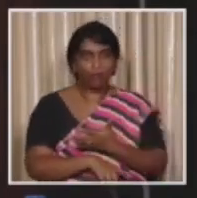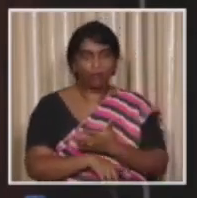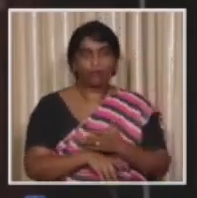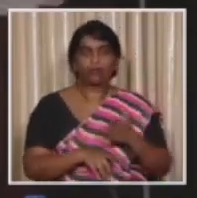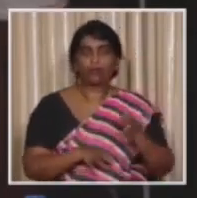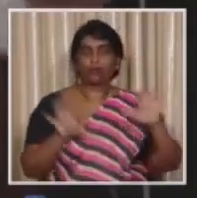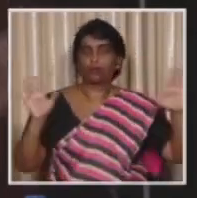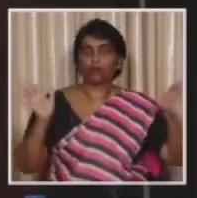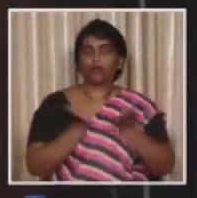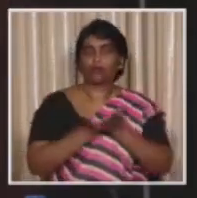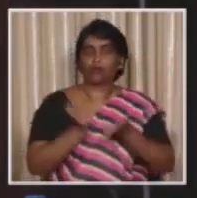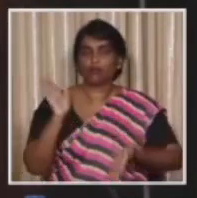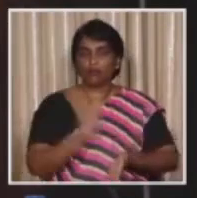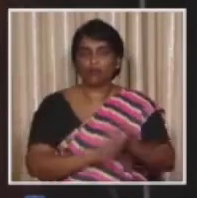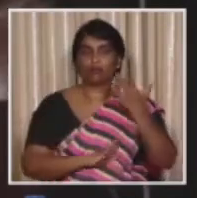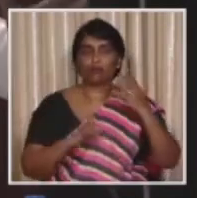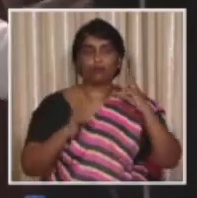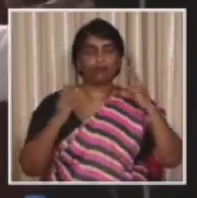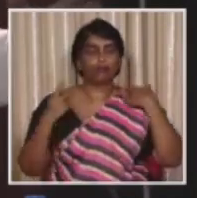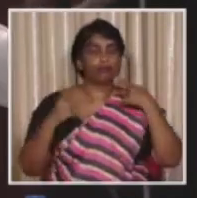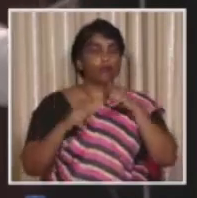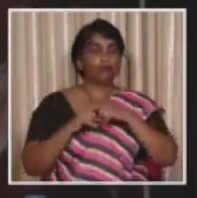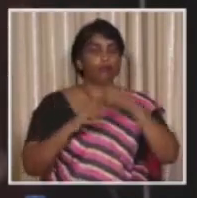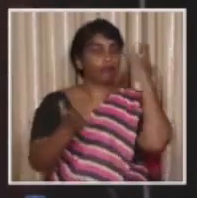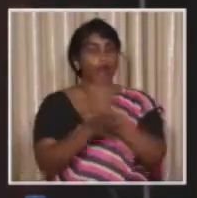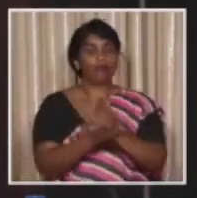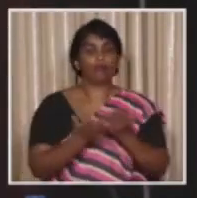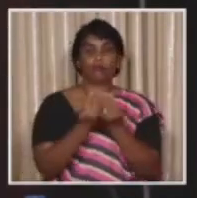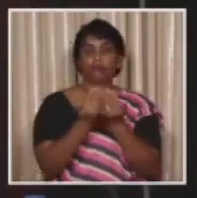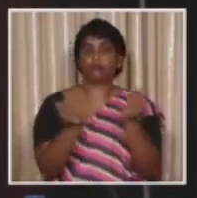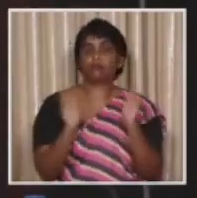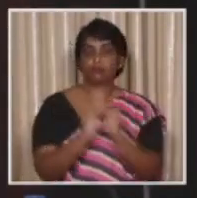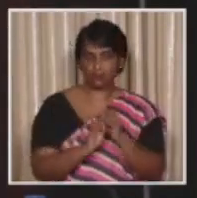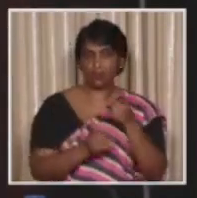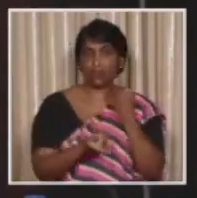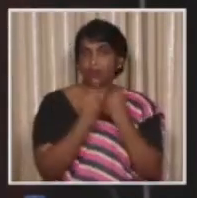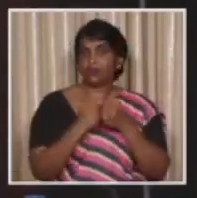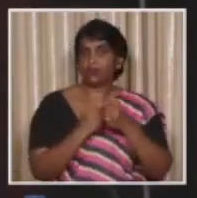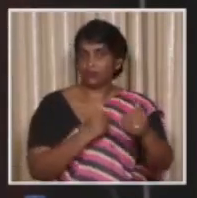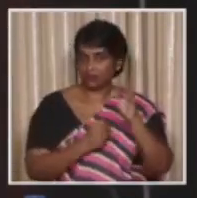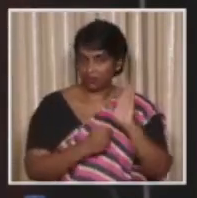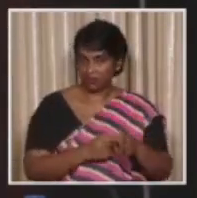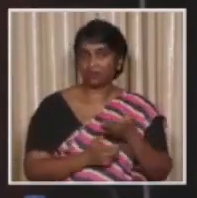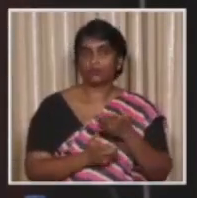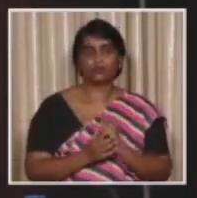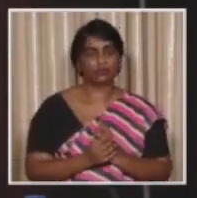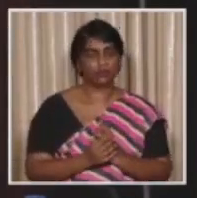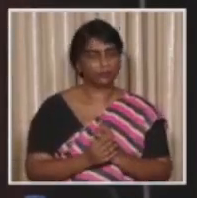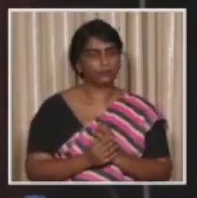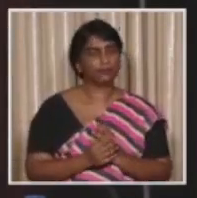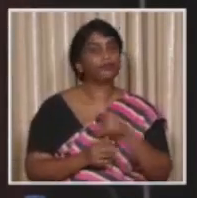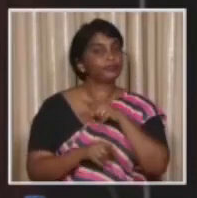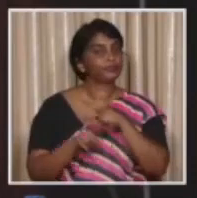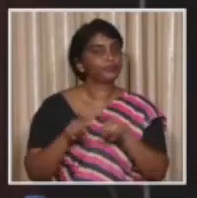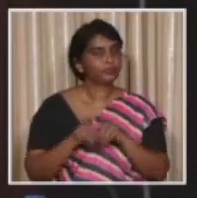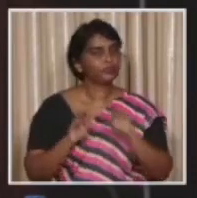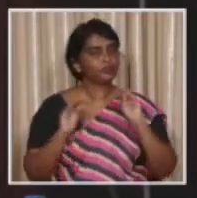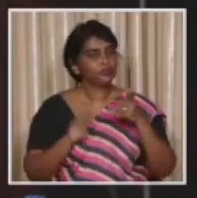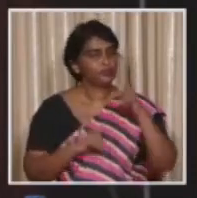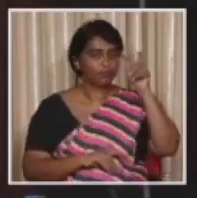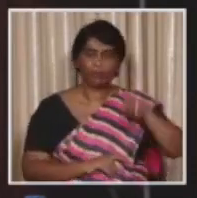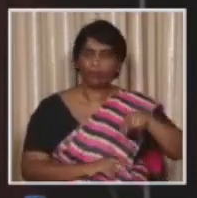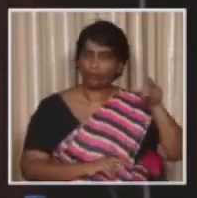දාලා ඒ නිලධාරීන්ට ඇතුල් වෙන්න නැති දෙදි ඒක ආරක්ෂණ තත්ත්වයක් තිබුණේ මේ පරීක්ෂණ වෙන සිද්ධවීම සිදුවන කාල සීමාව තුළ එෂා යම්